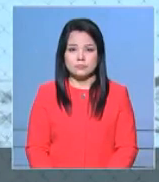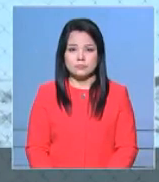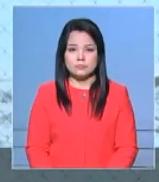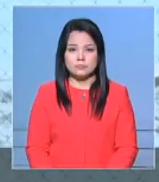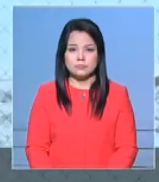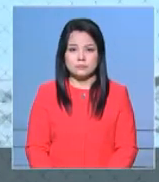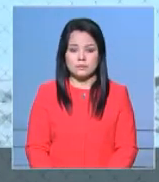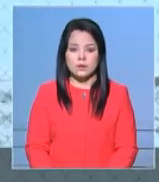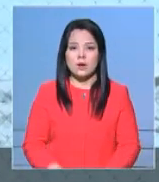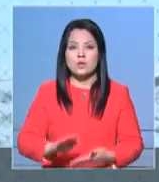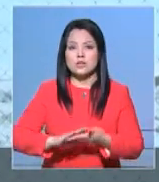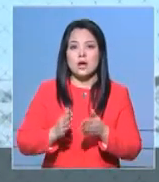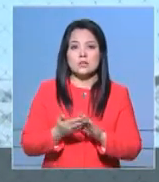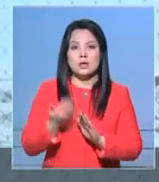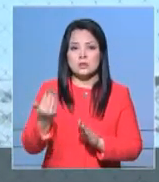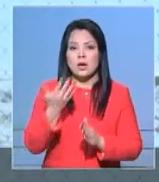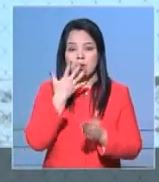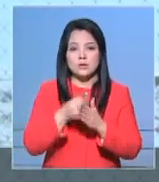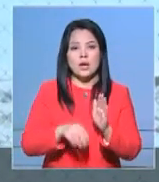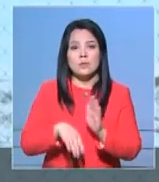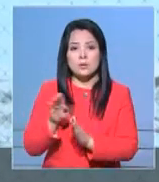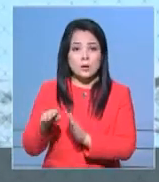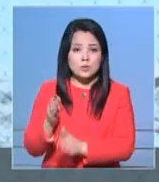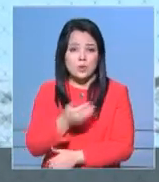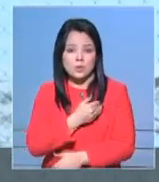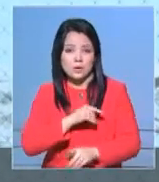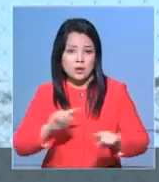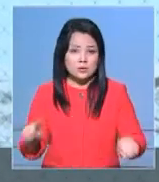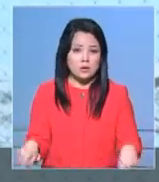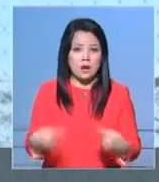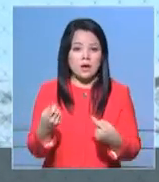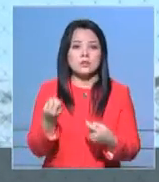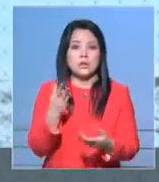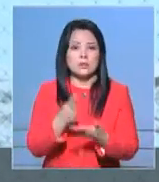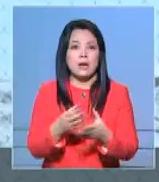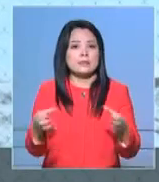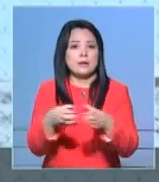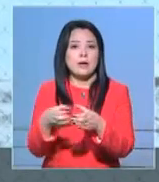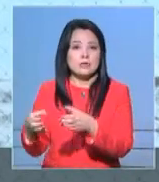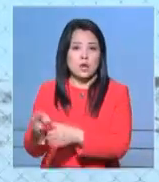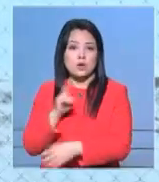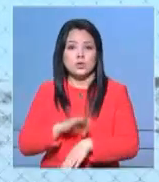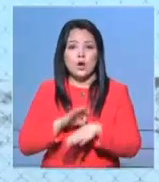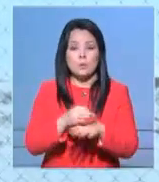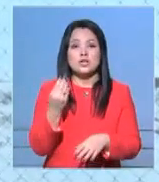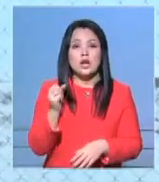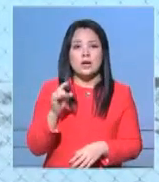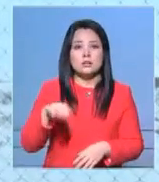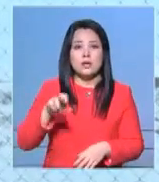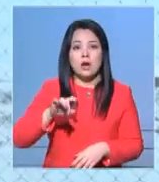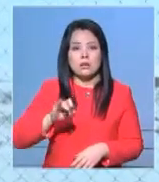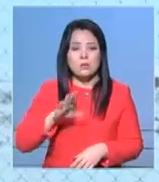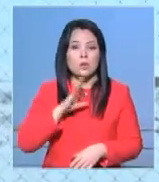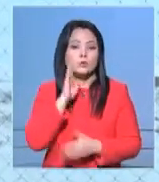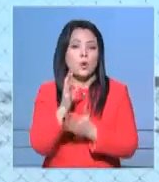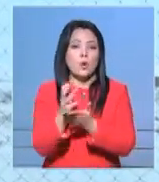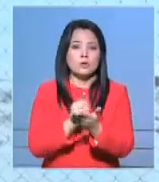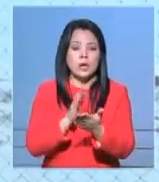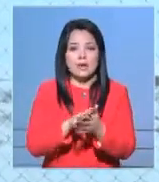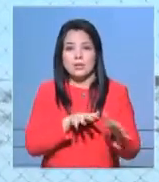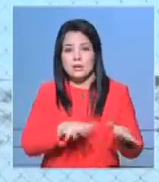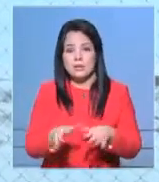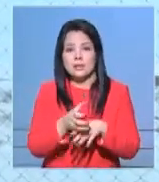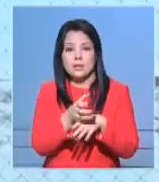мероприятий. Жағдайды оңалту үшін бірқатар кешенді іс-шаралар атқарылды. Біріншіден Шардара су қоймасынан келетін су көлемін